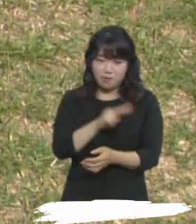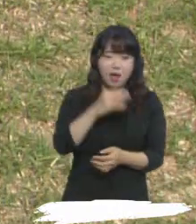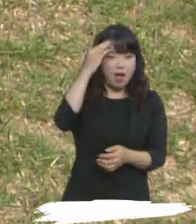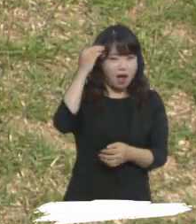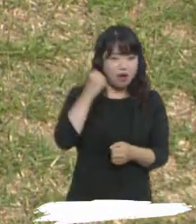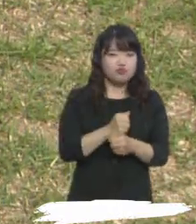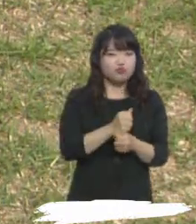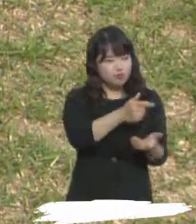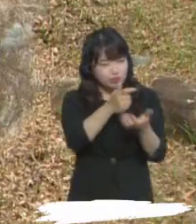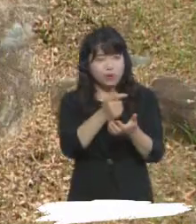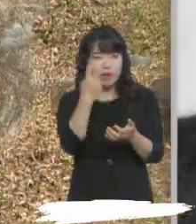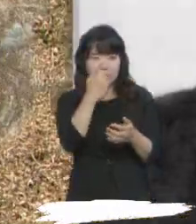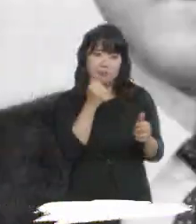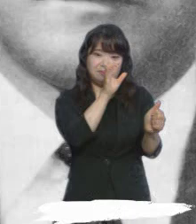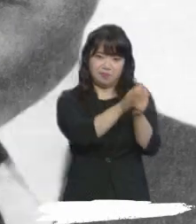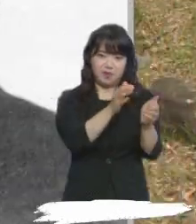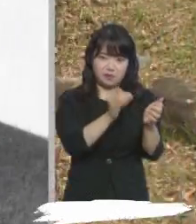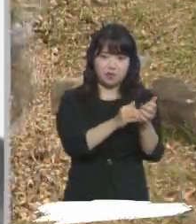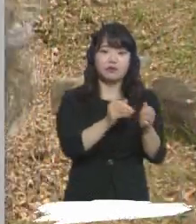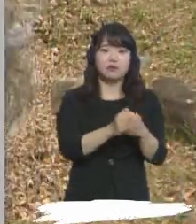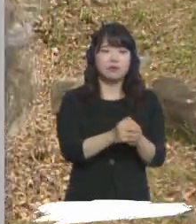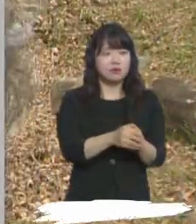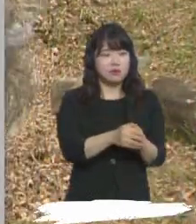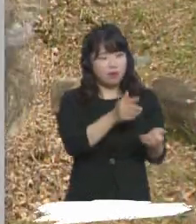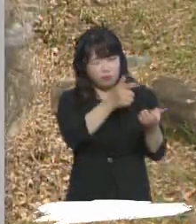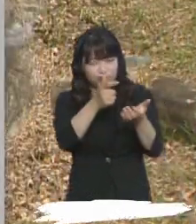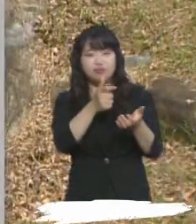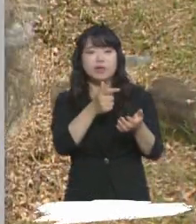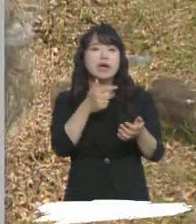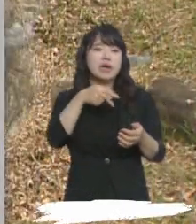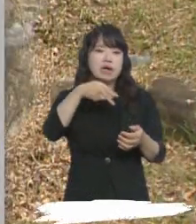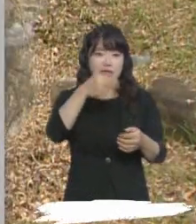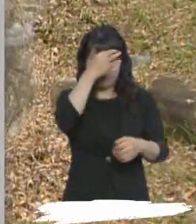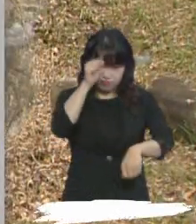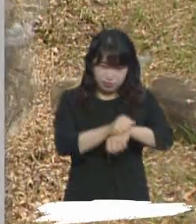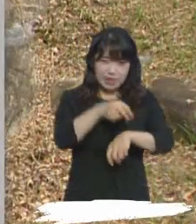국군 포병감으로 올라 포병의 아버지라 불리는 신응균.